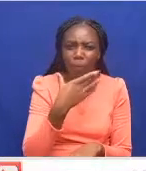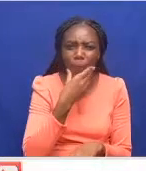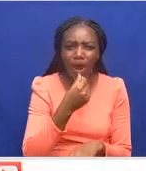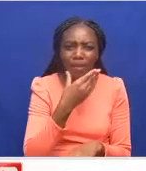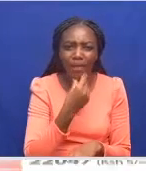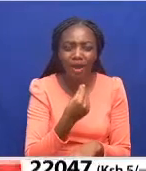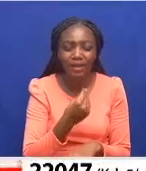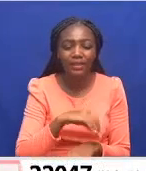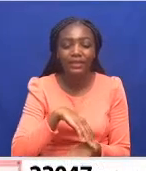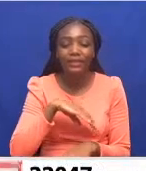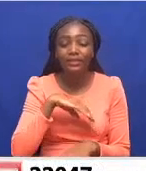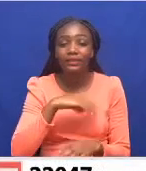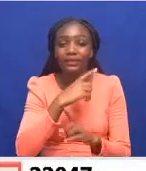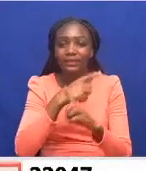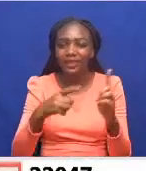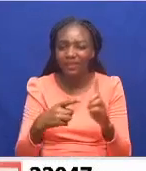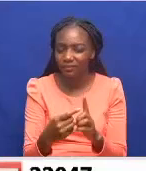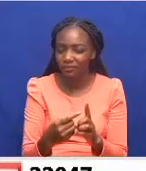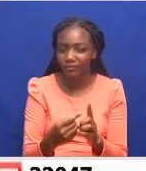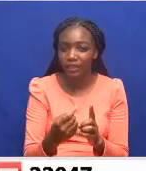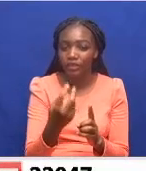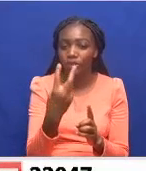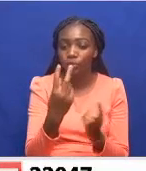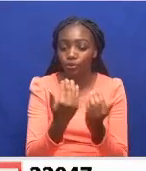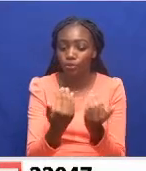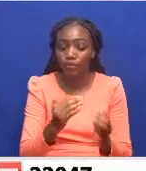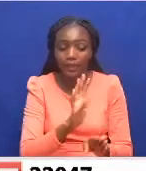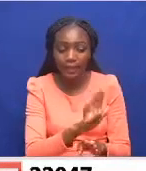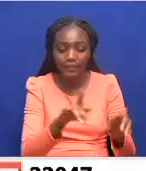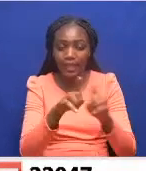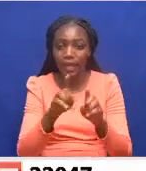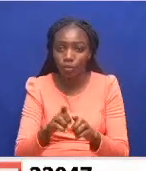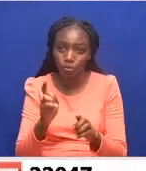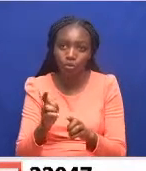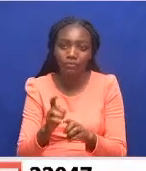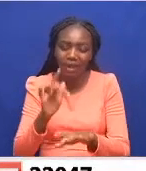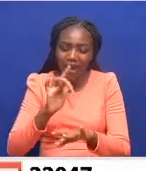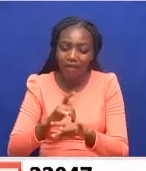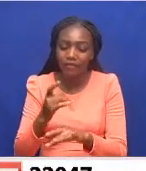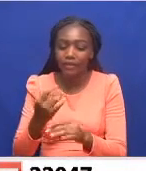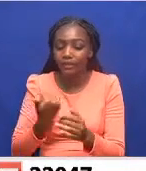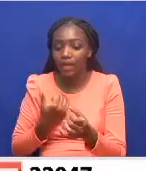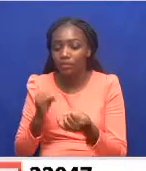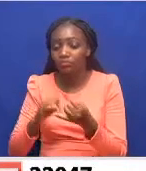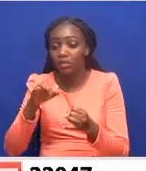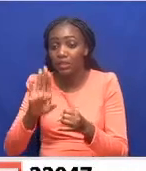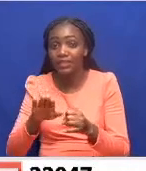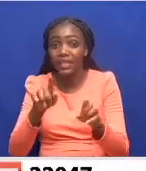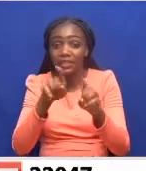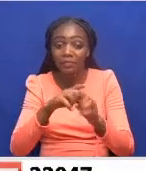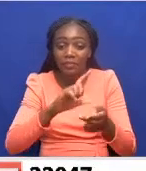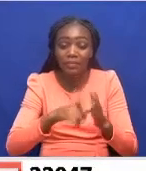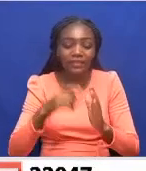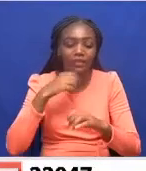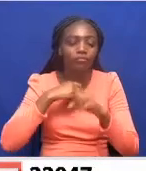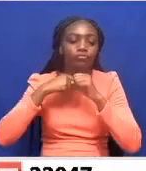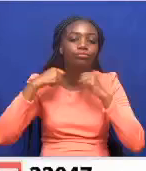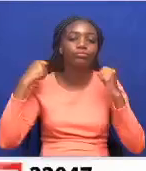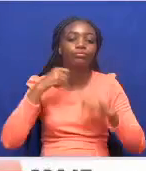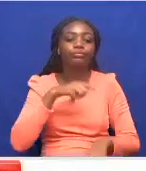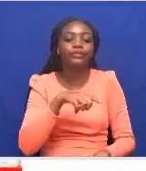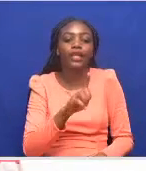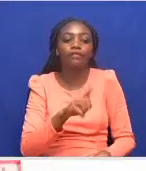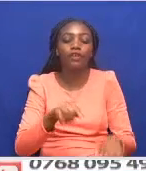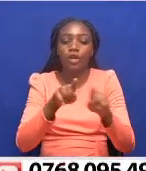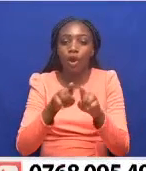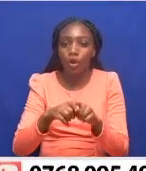kudaiwa kuwaua wanawe wawili na kumjeruhi mkewe kabla ya kujitia kitanzi. Maafisa wa polisi wakishirikiana na wale